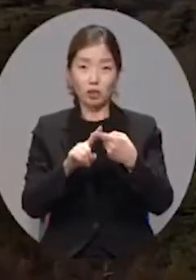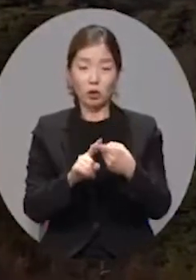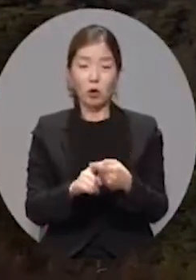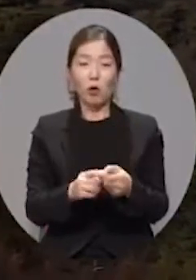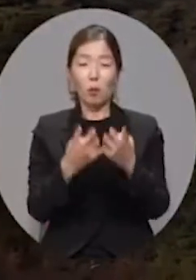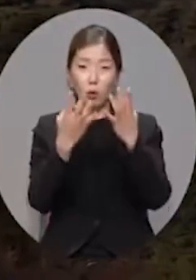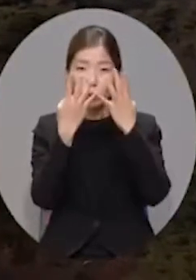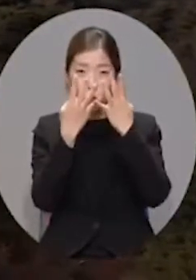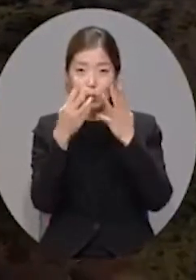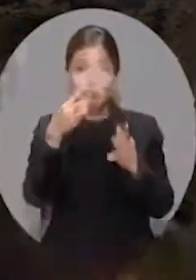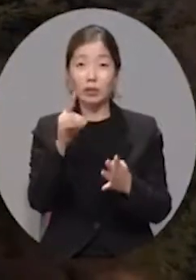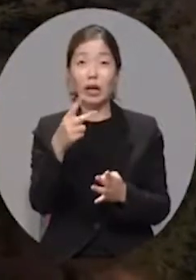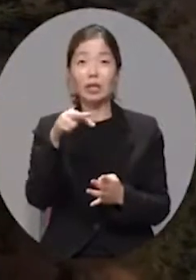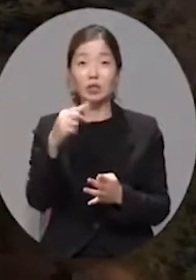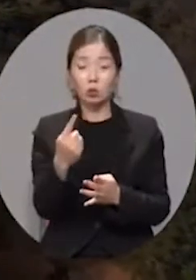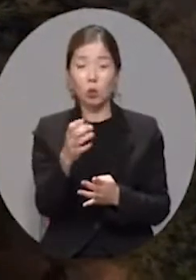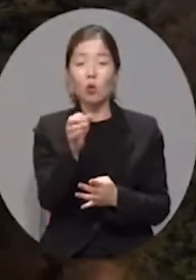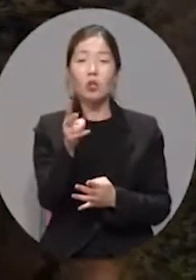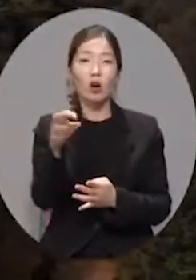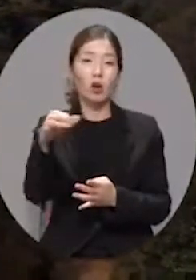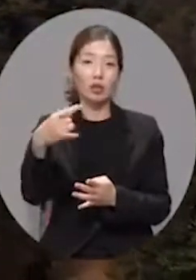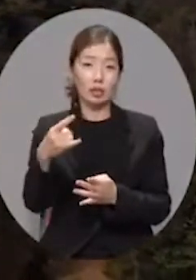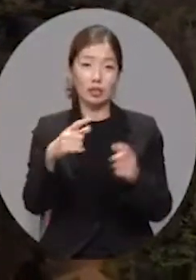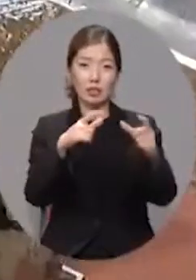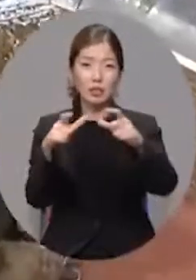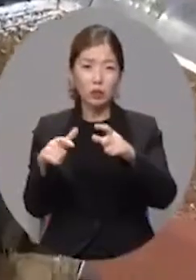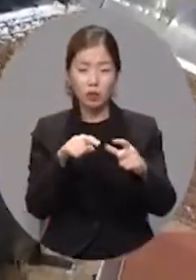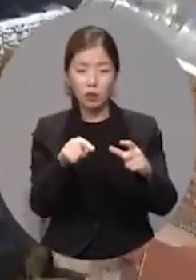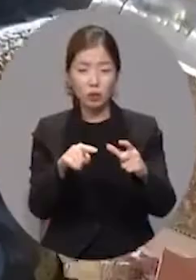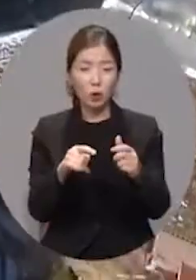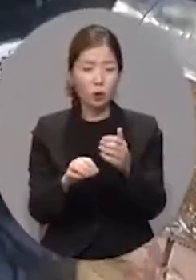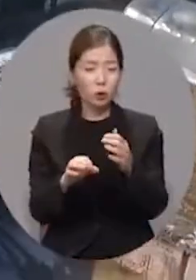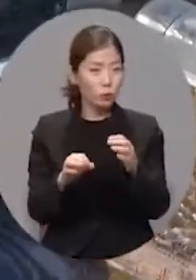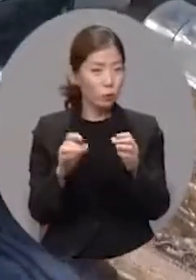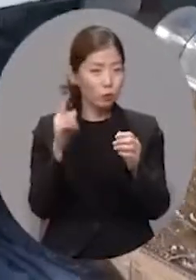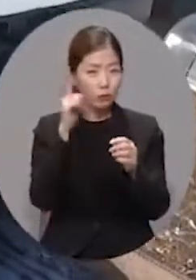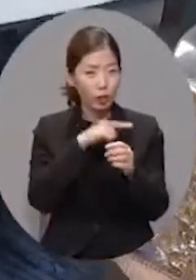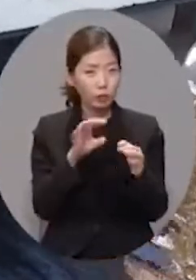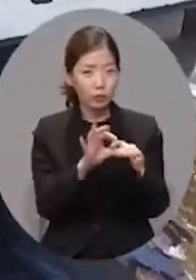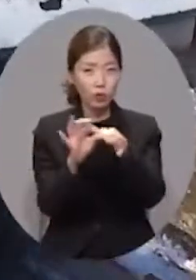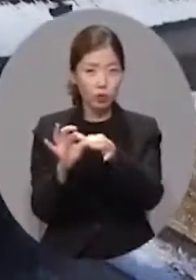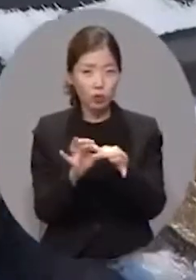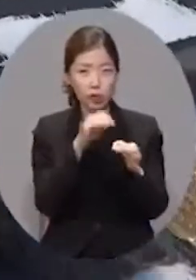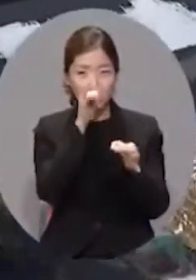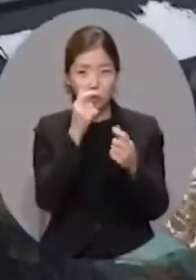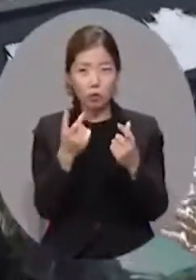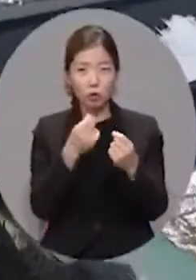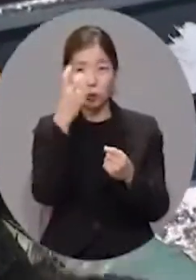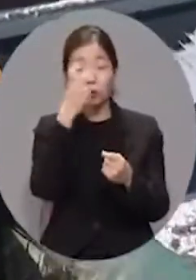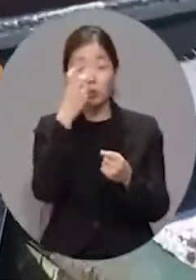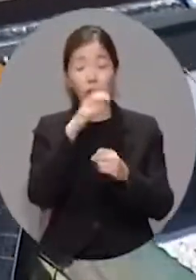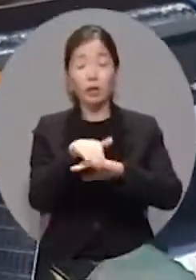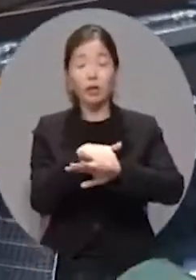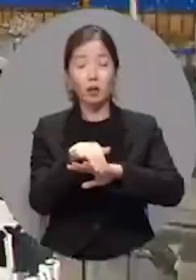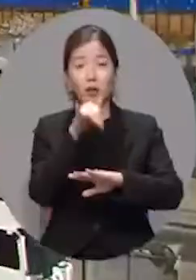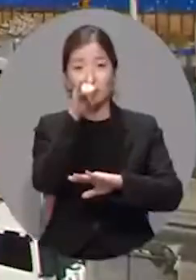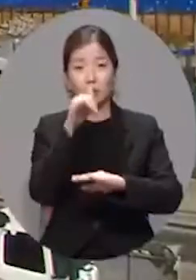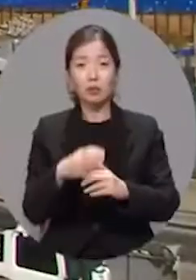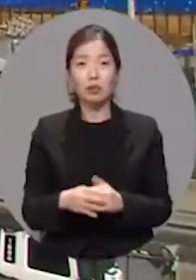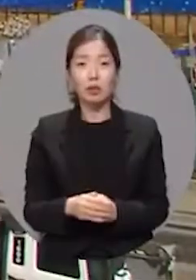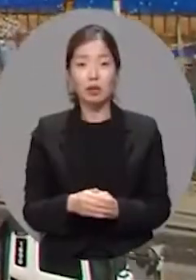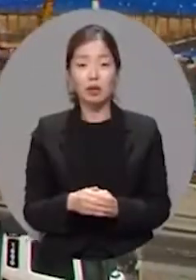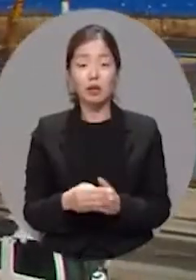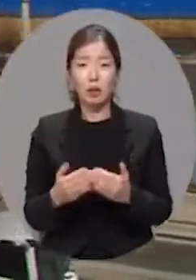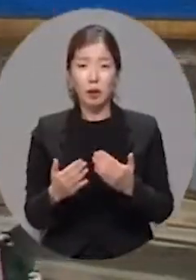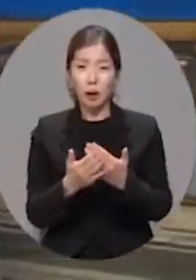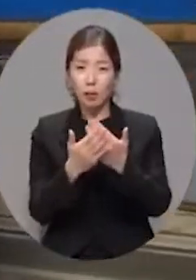전주교도소와 탄소산업단지 여의지구에서도 부적절한 거래가 이루어졌을 가능성이 있어 조사가 이루어질 예정입니다.